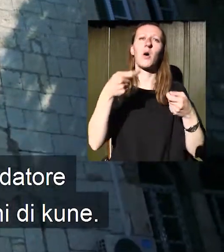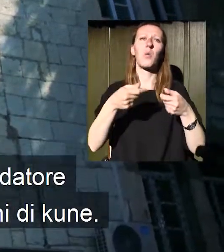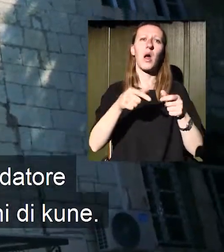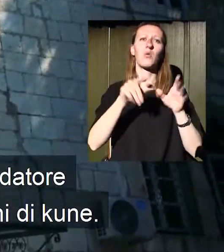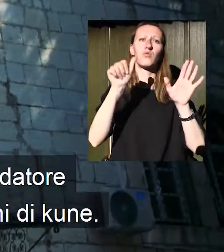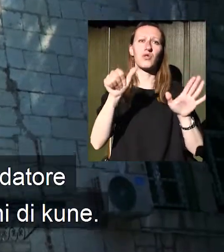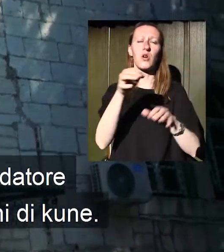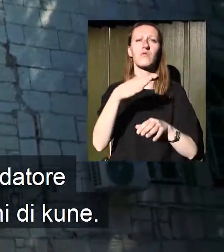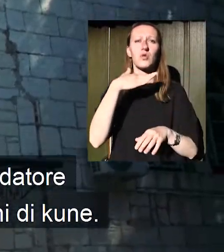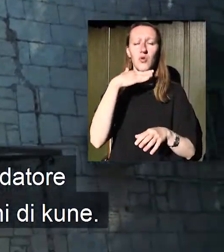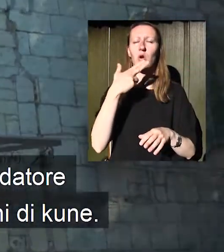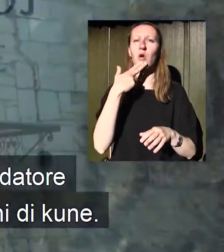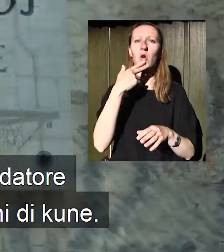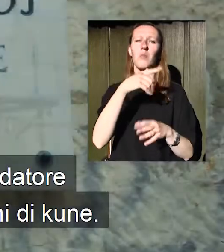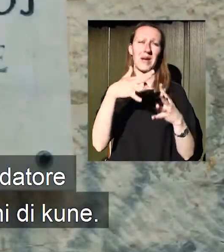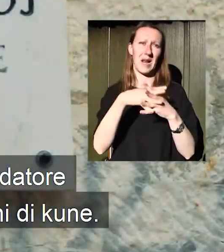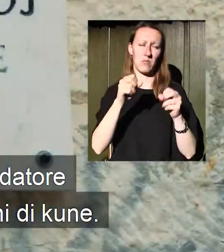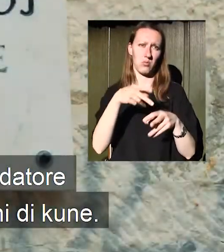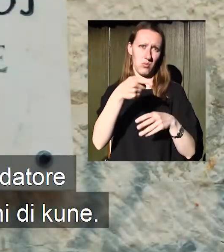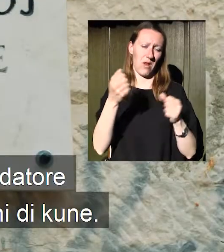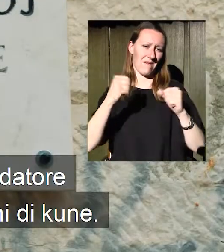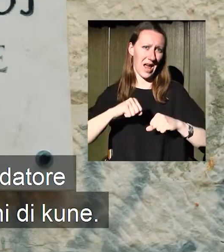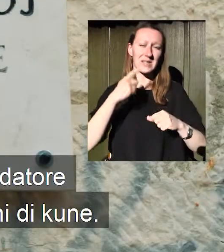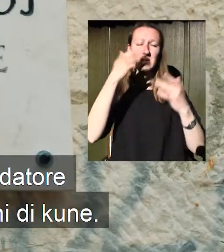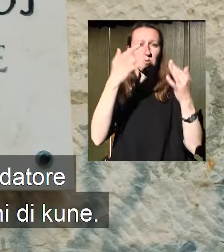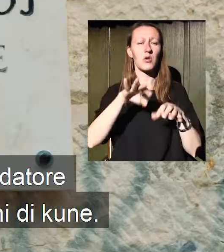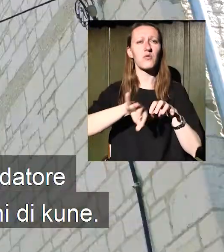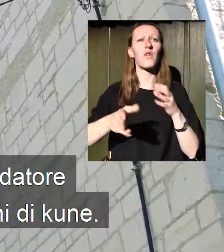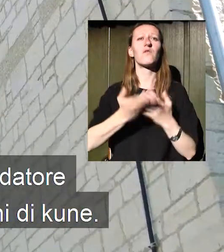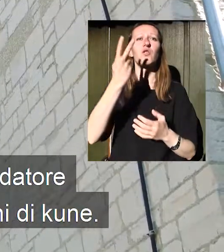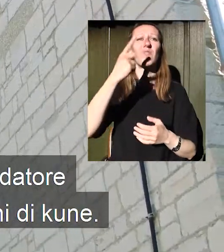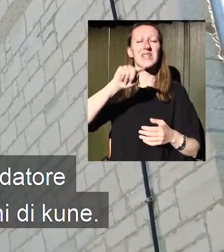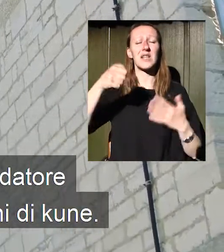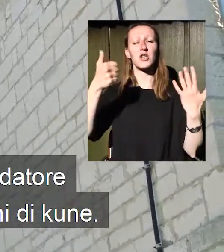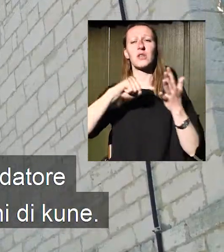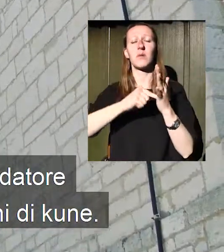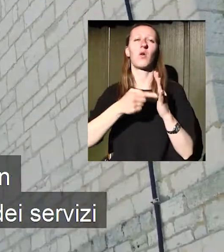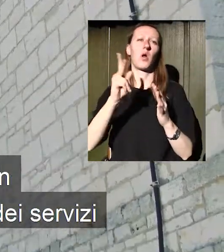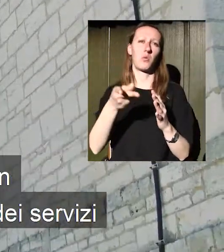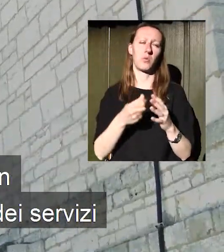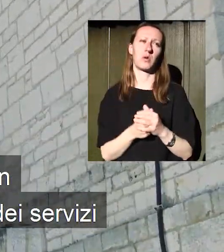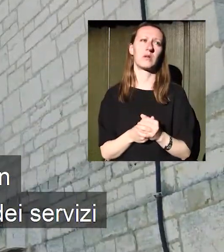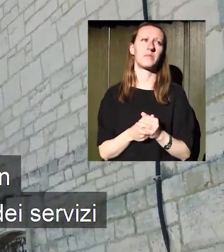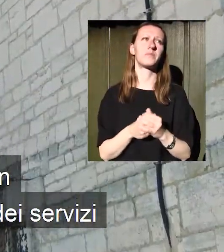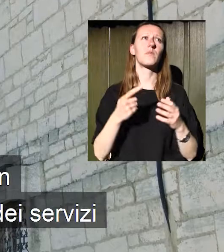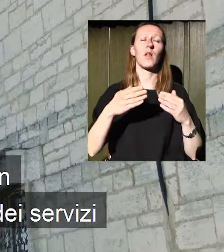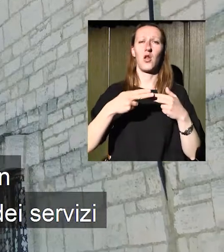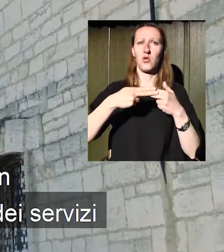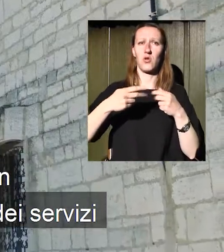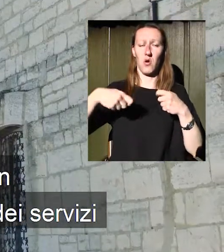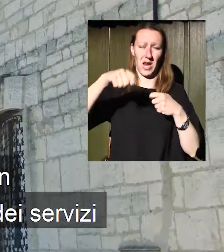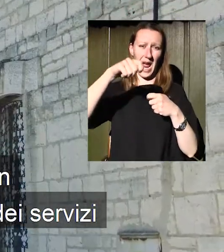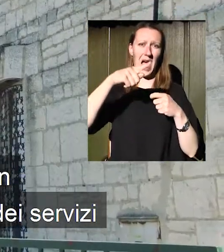6 osnovnih škola kojima je osnivač grad Pula, iz proračuna je izdvojeno više od 2,6 milijuna kuna. Dogradnja dizala za osobe